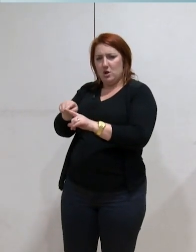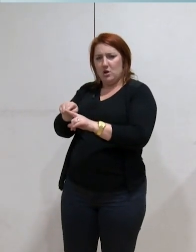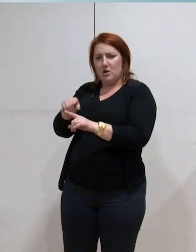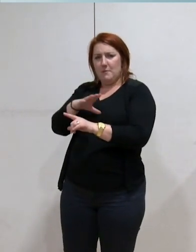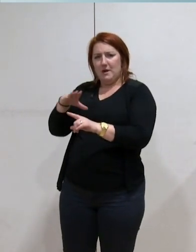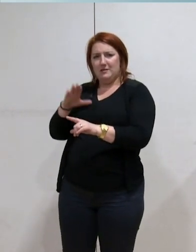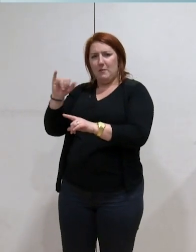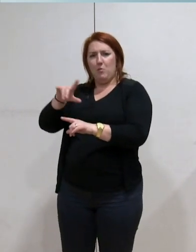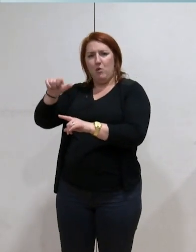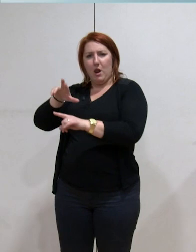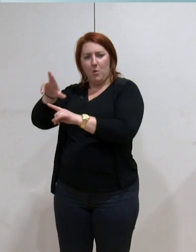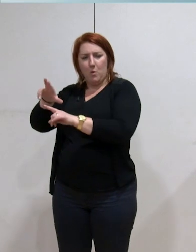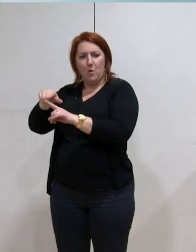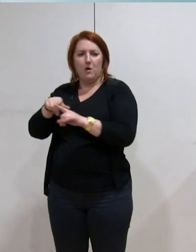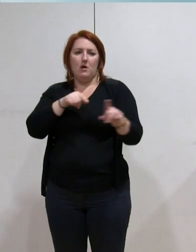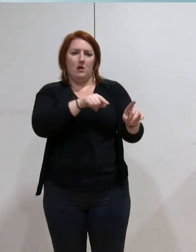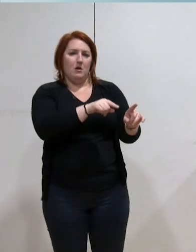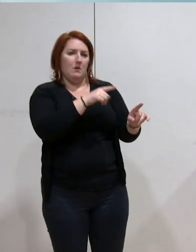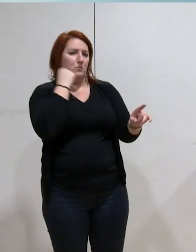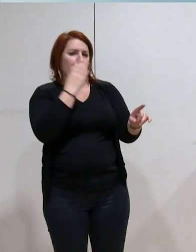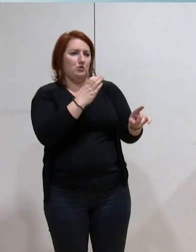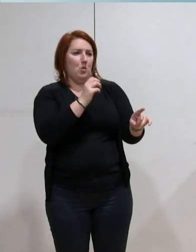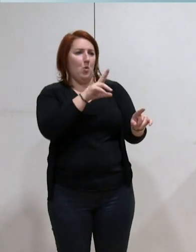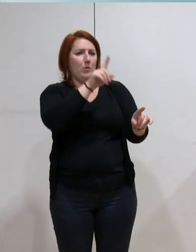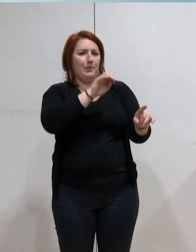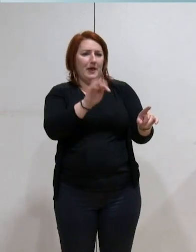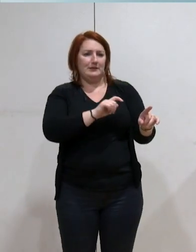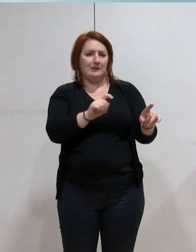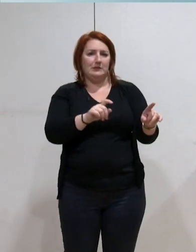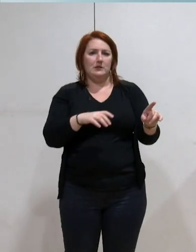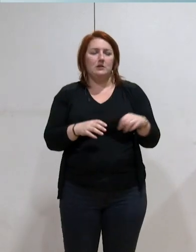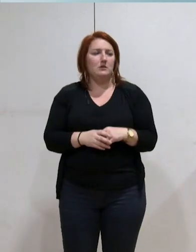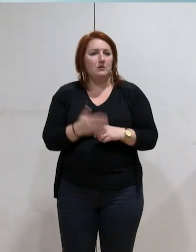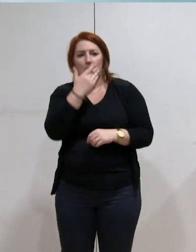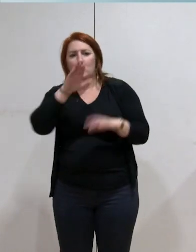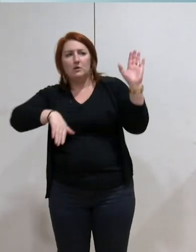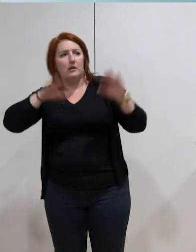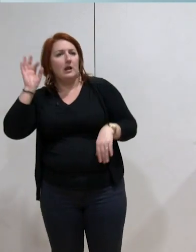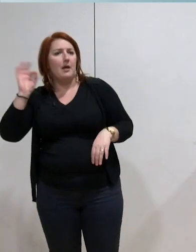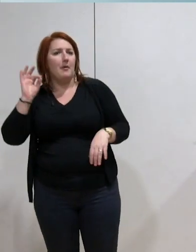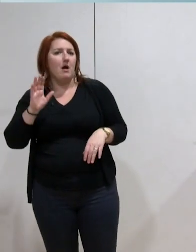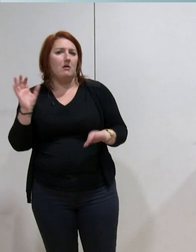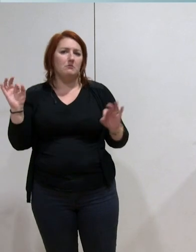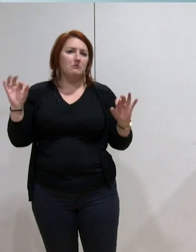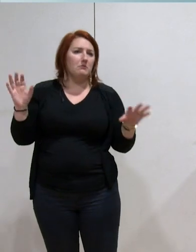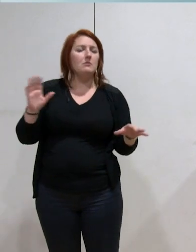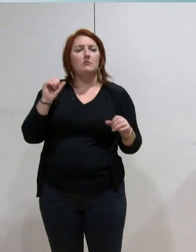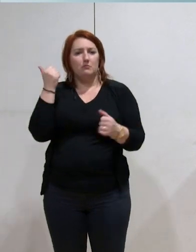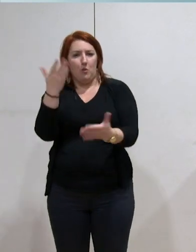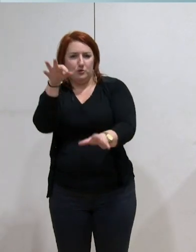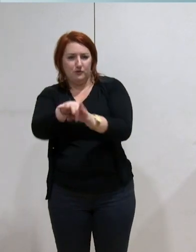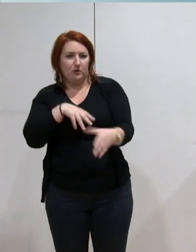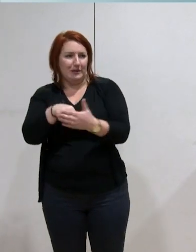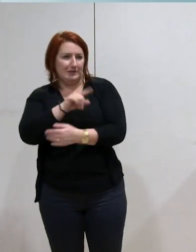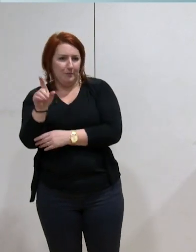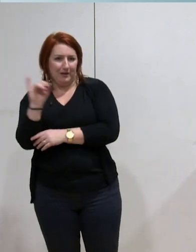von boilot pour l'école maternelle jardindeville monsieur Coutaz pas d'autres candidat non je le mets au voix qui ne prend pas